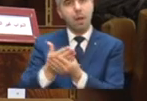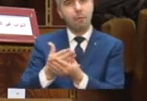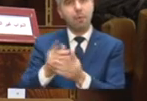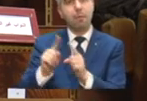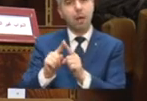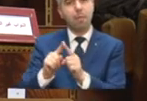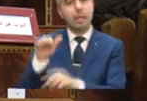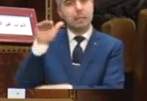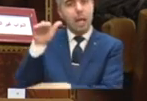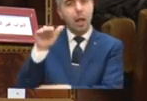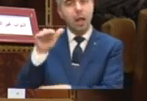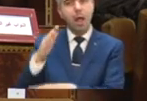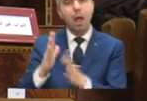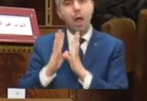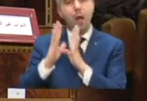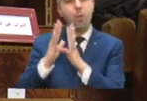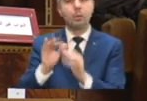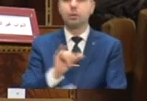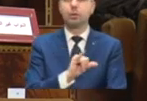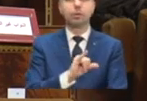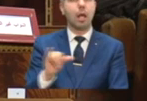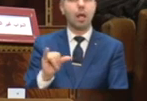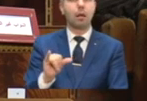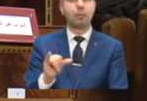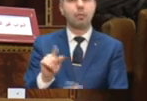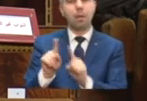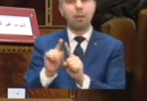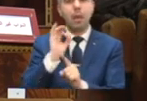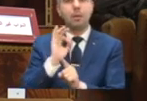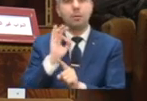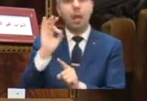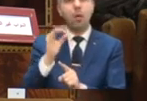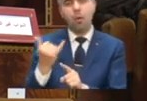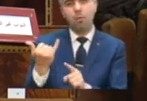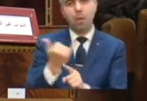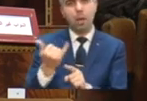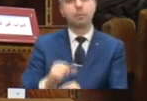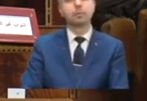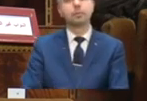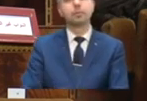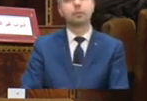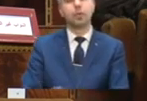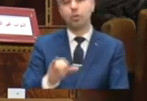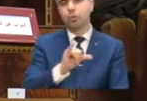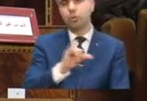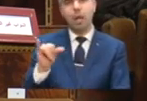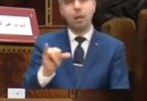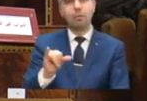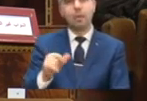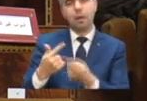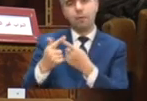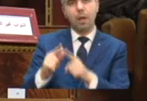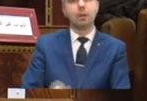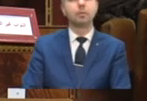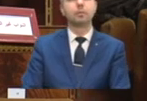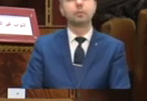بالصراخ وبالعويل، تخدم بالمواقف الثابتة وما كاينش تشكيك. وثانيا